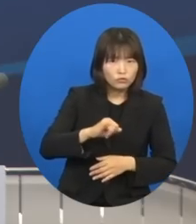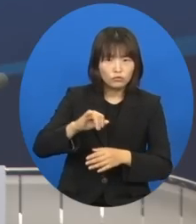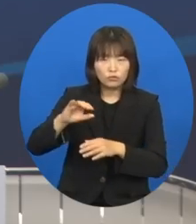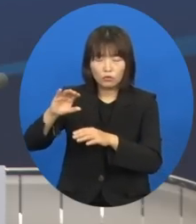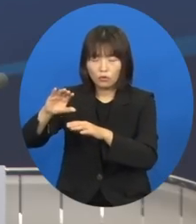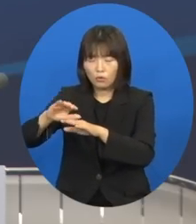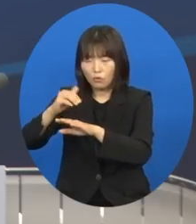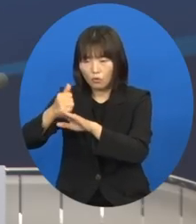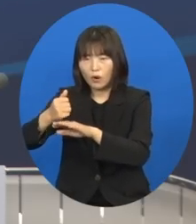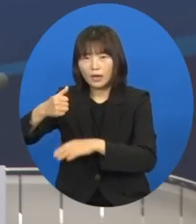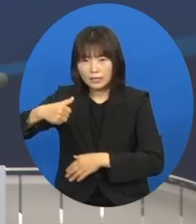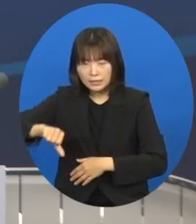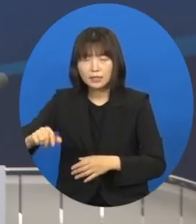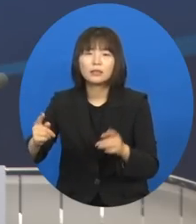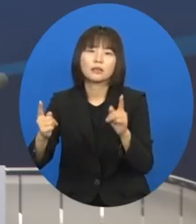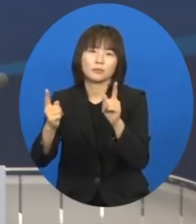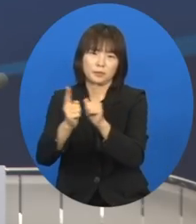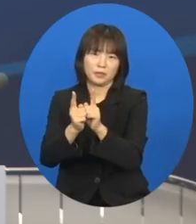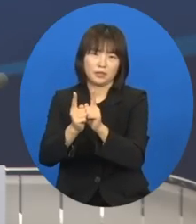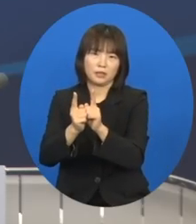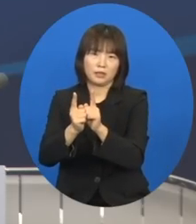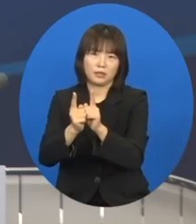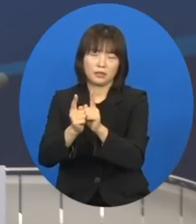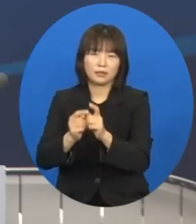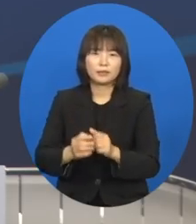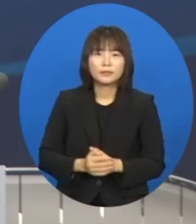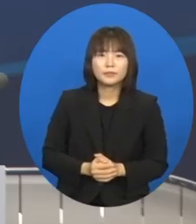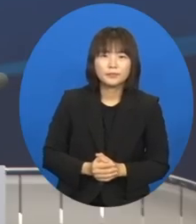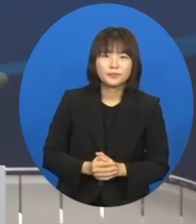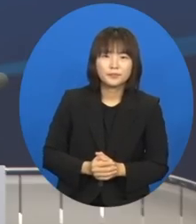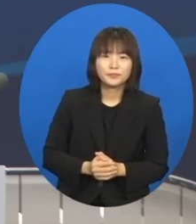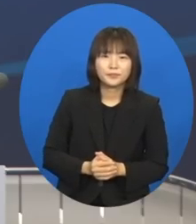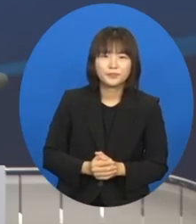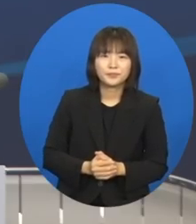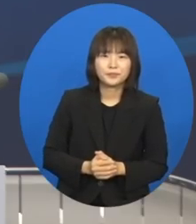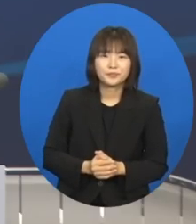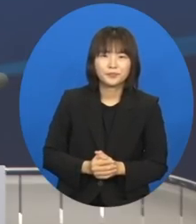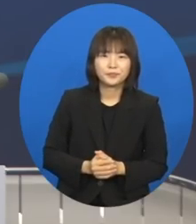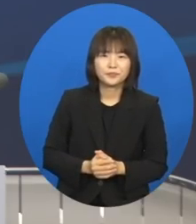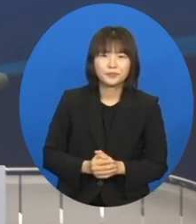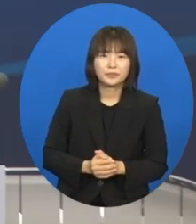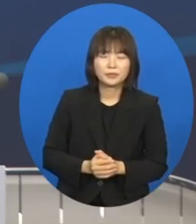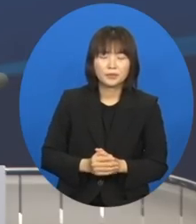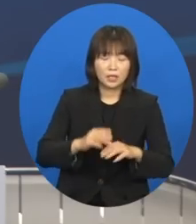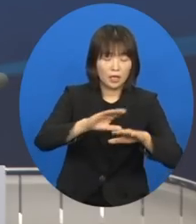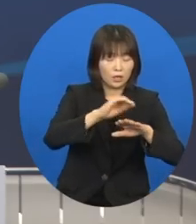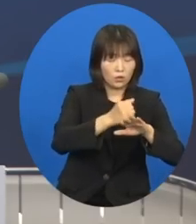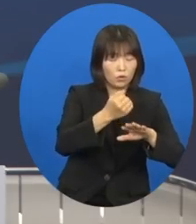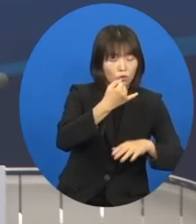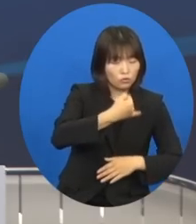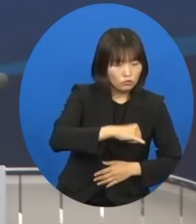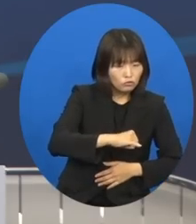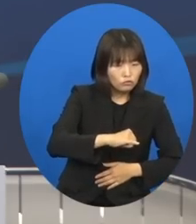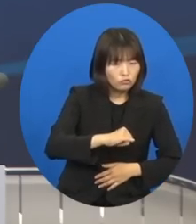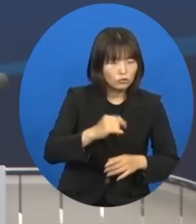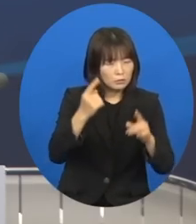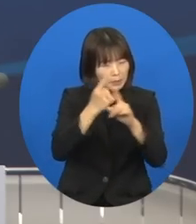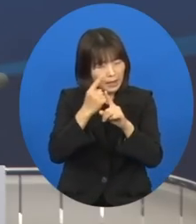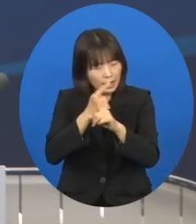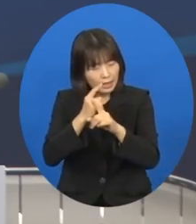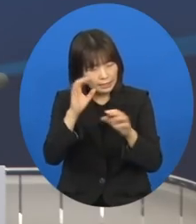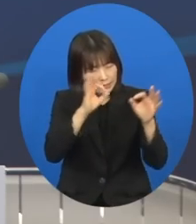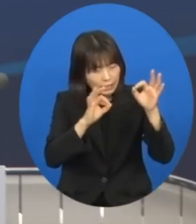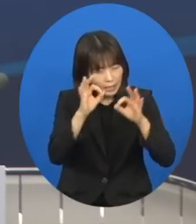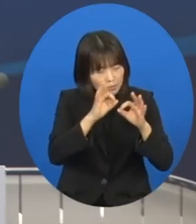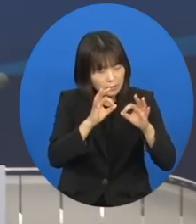근데 이 왕자가 어느 날 흑설공주 마을에 옵니다. 이 흑설공주를 날마다 찾으면서 한마디 너무